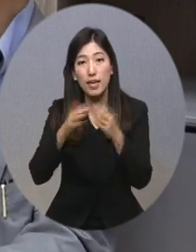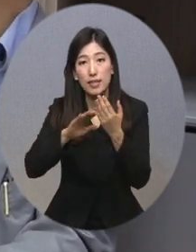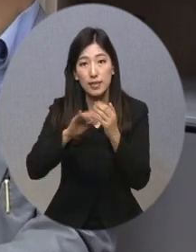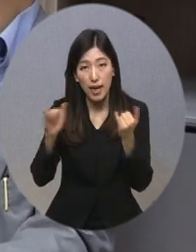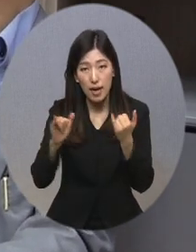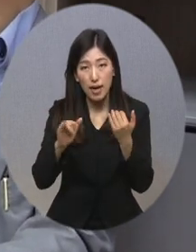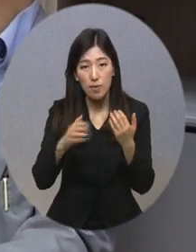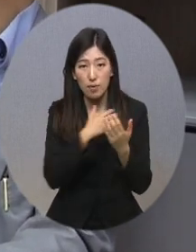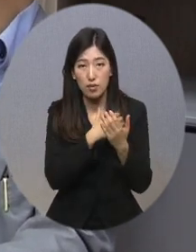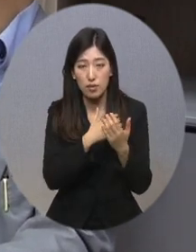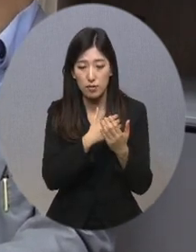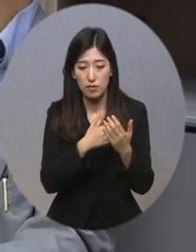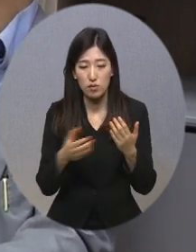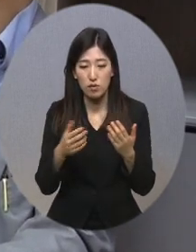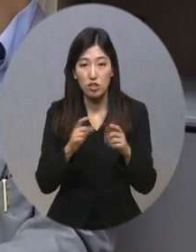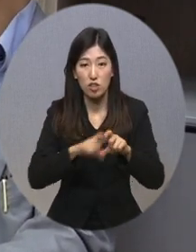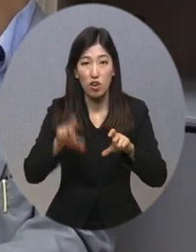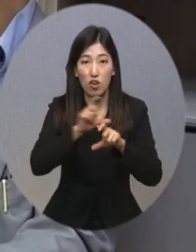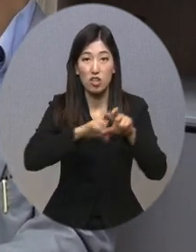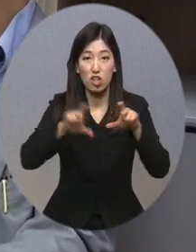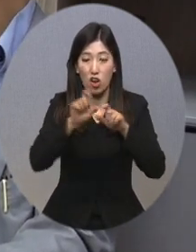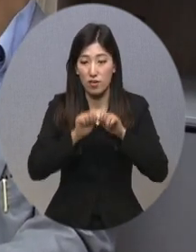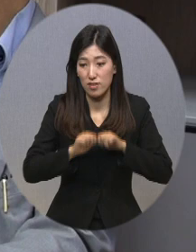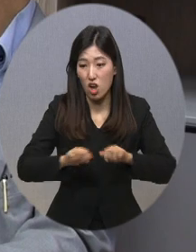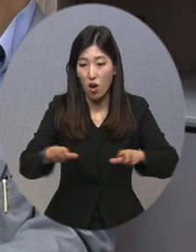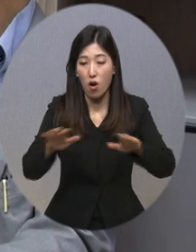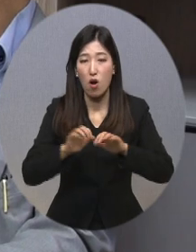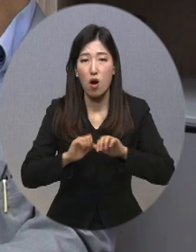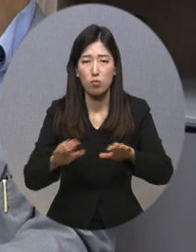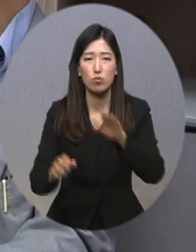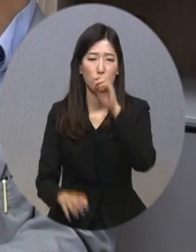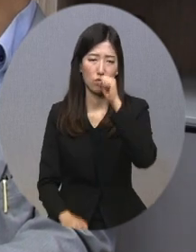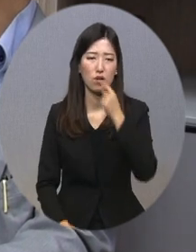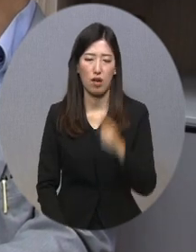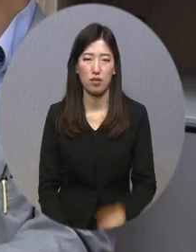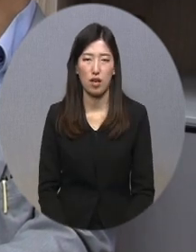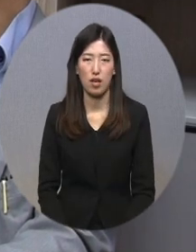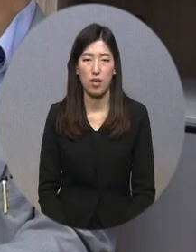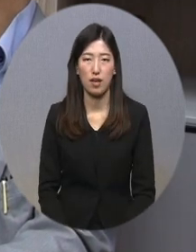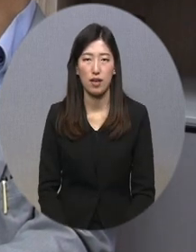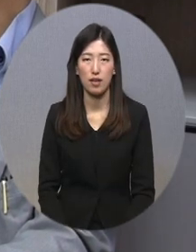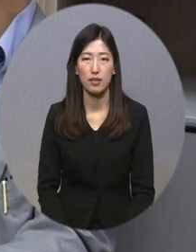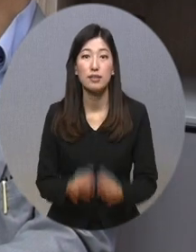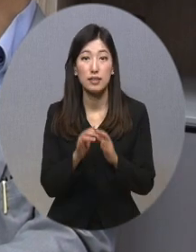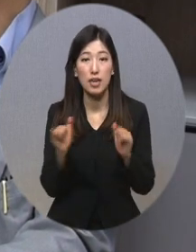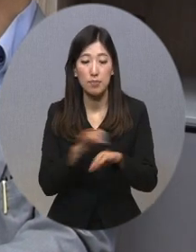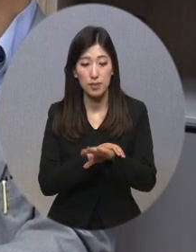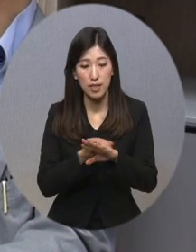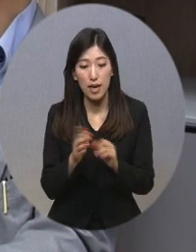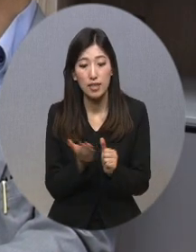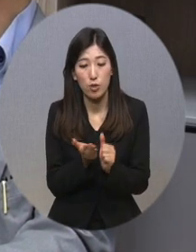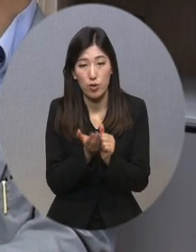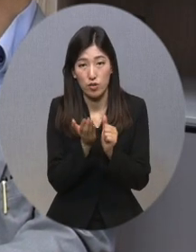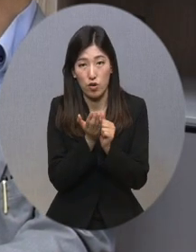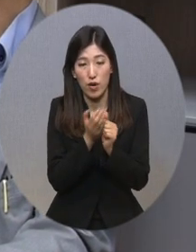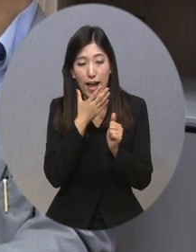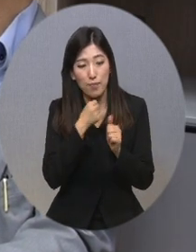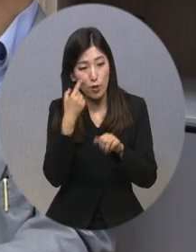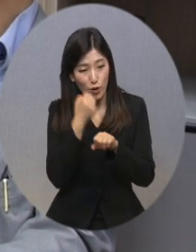한다면 맞습니다. 참 그 시스템화가 네. 되어서 네. 그런 인력을 배출해서 이 사회에서